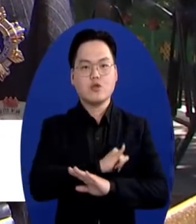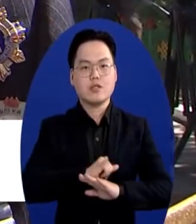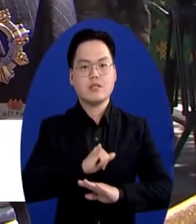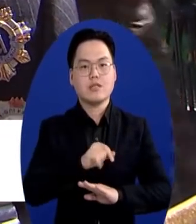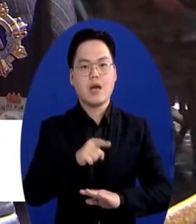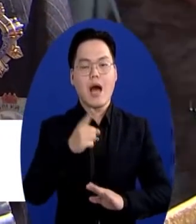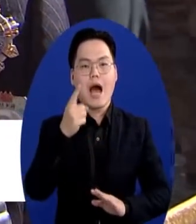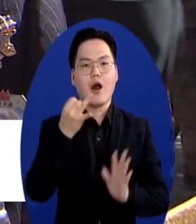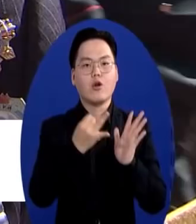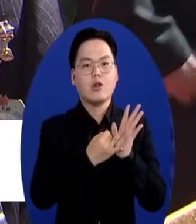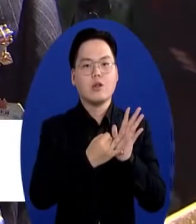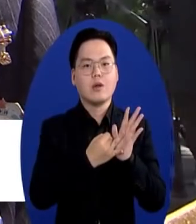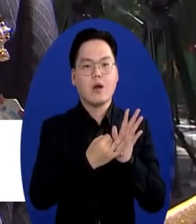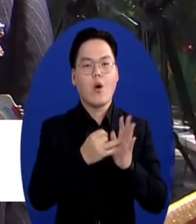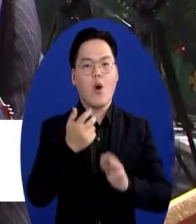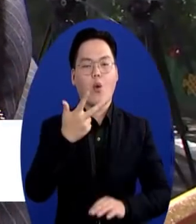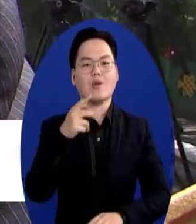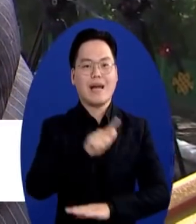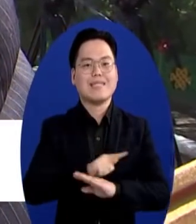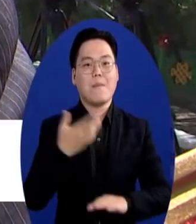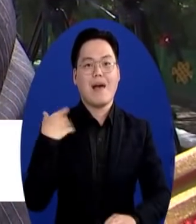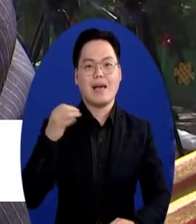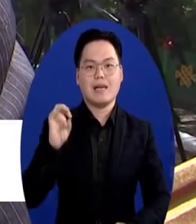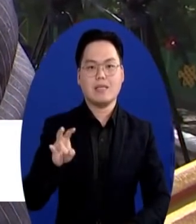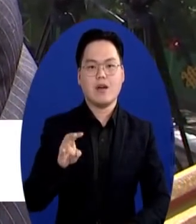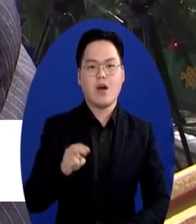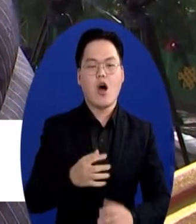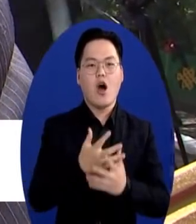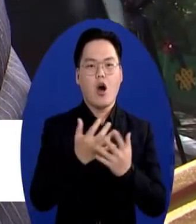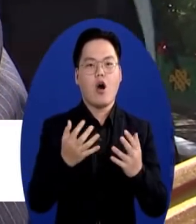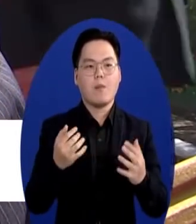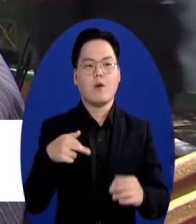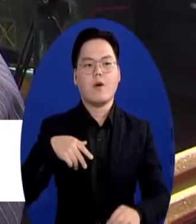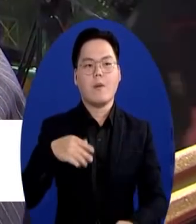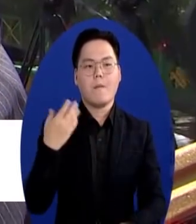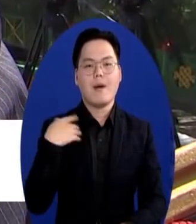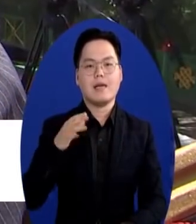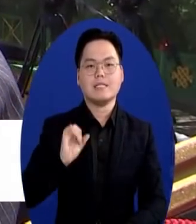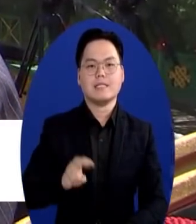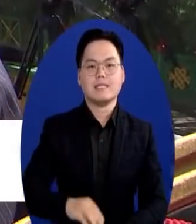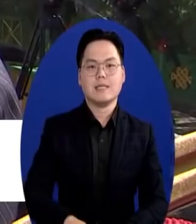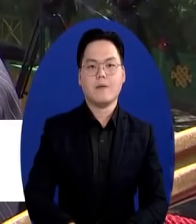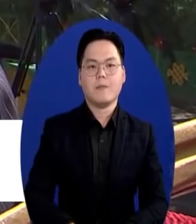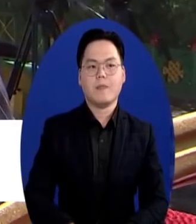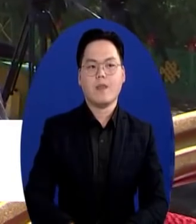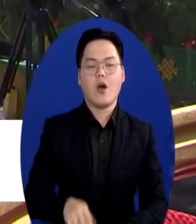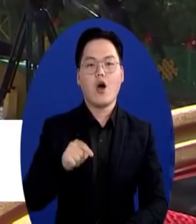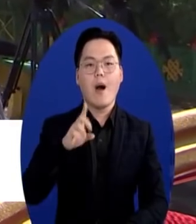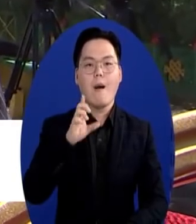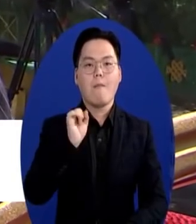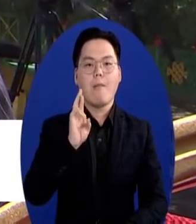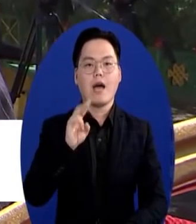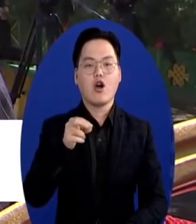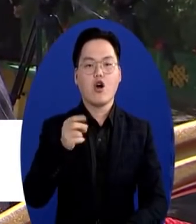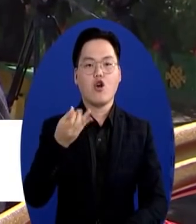17-р армийн 3-р газар байсан. Ингээд олон мянган хүмүүсэл явжл байсан дөө. Одоо бид Сорил Баялаг аймагт нэг